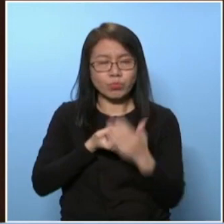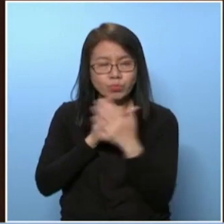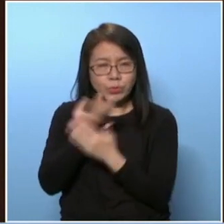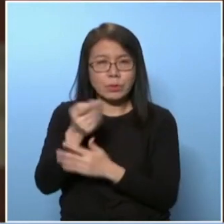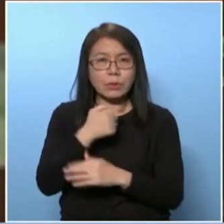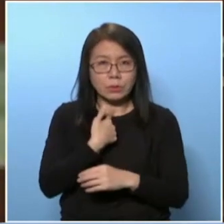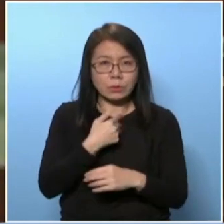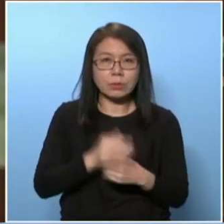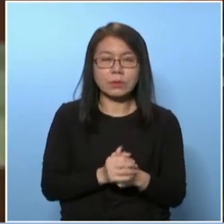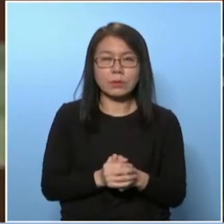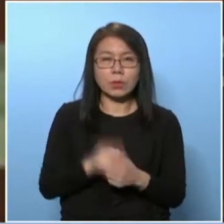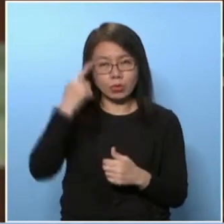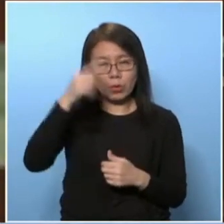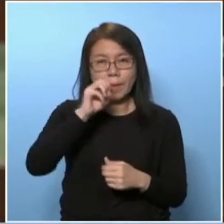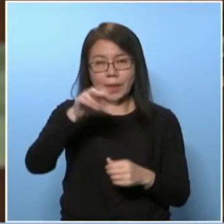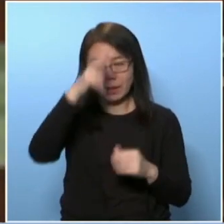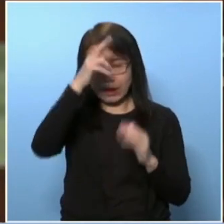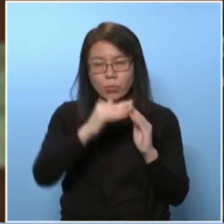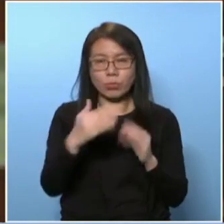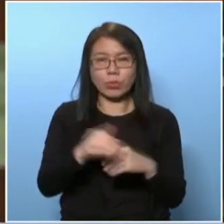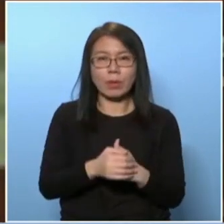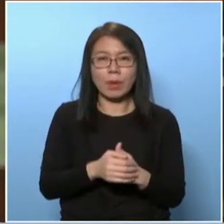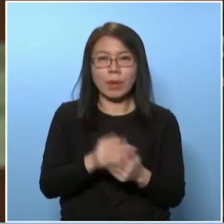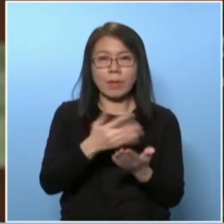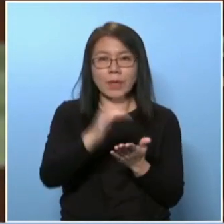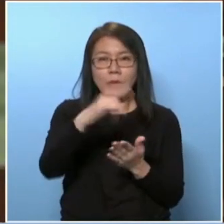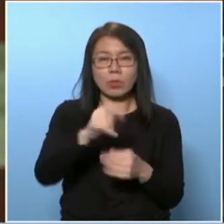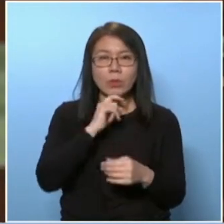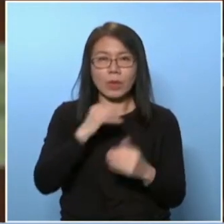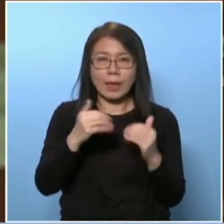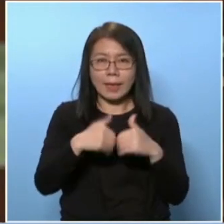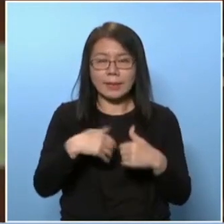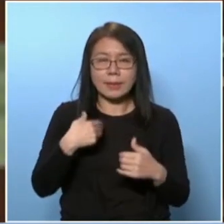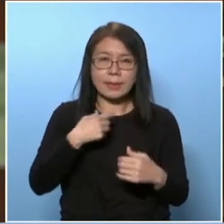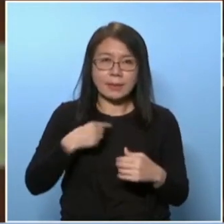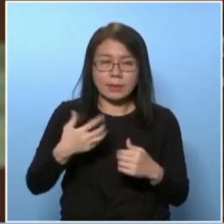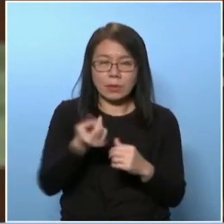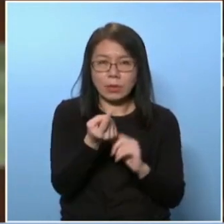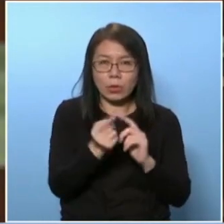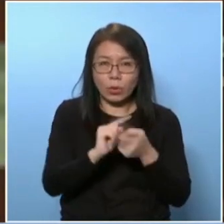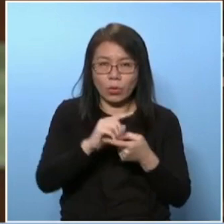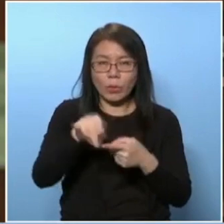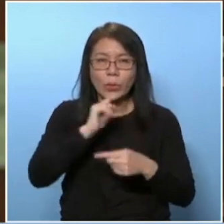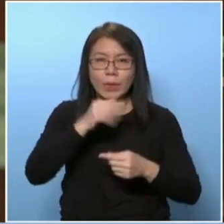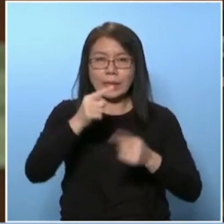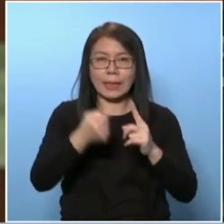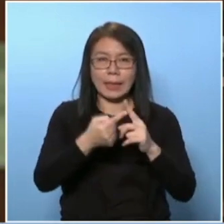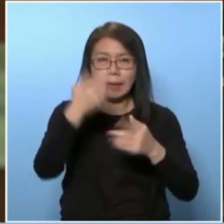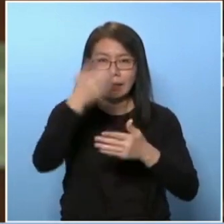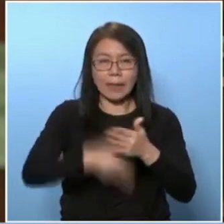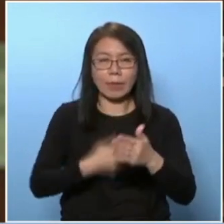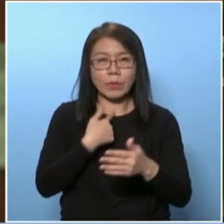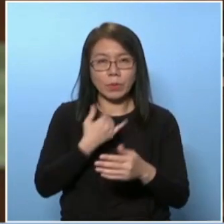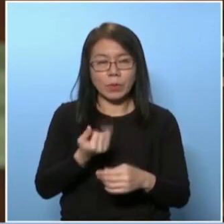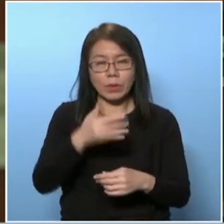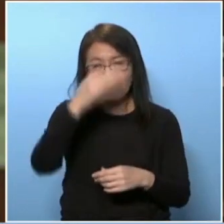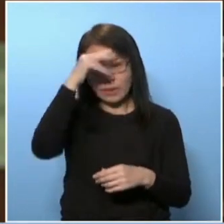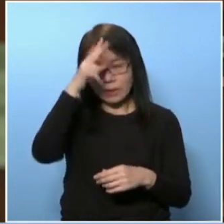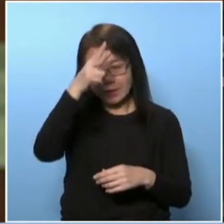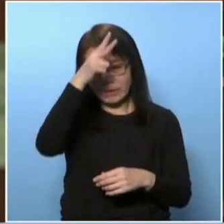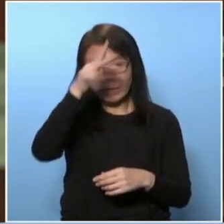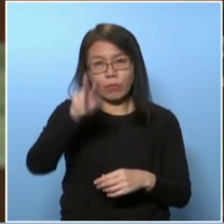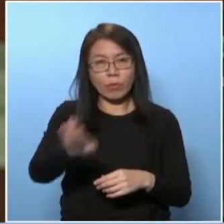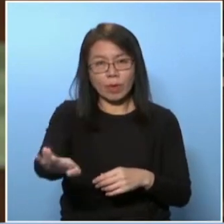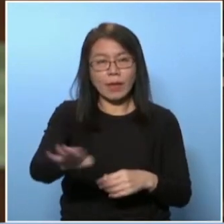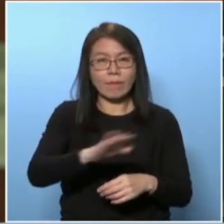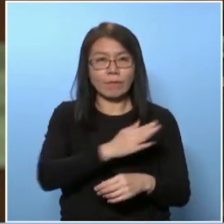就想問一下局長，豁免領事那裡是否可以減少人數？政府會不會至少你